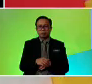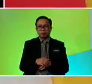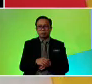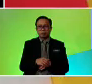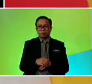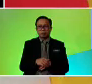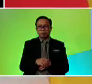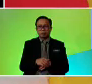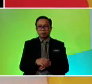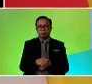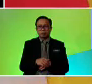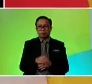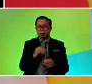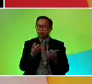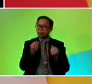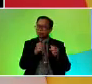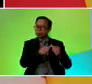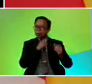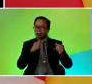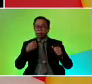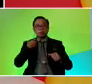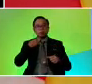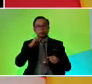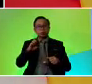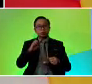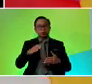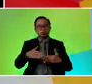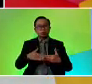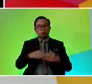kalau hilangkan diri daripada ekspektasi